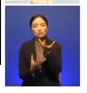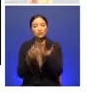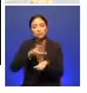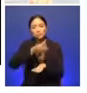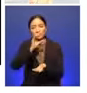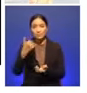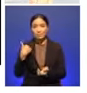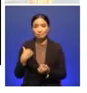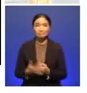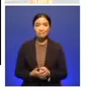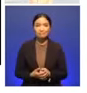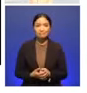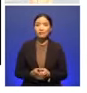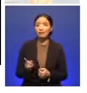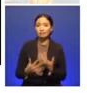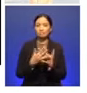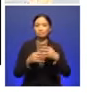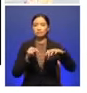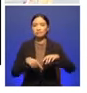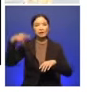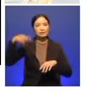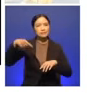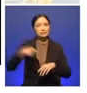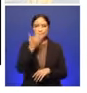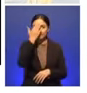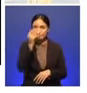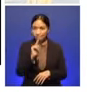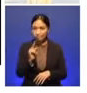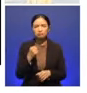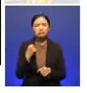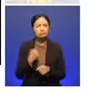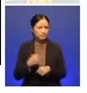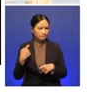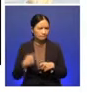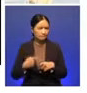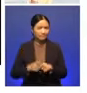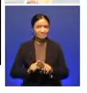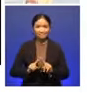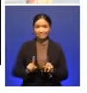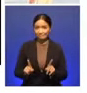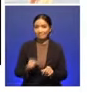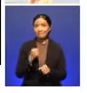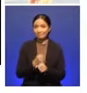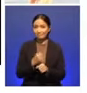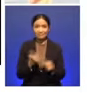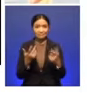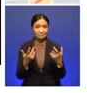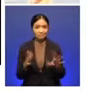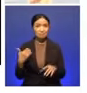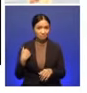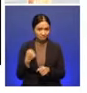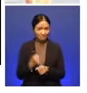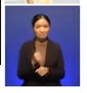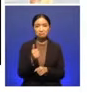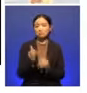ำแต่จะบอกว่าเรือนจำมันพิเศษกว่าเพราะว่ามันทำยากแต่ว่า แต่ถ้าทำแล้วเนี่ยไม่น่าเชื่อว่